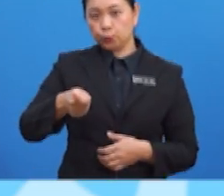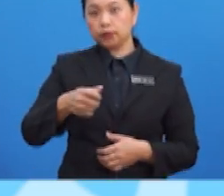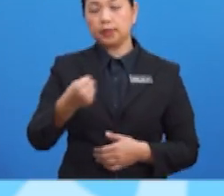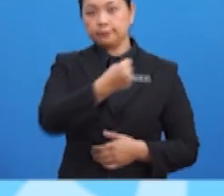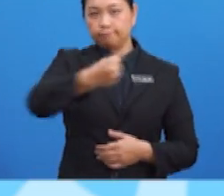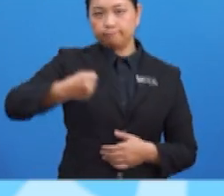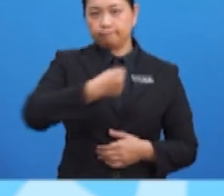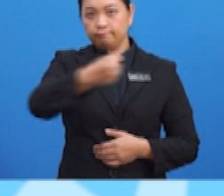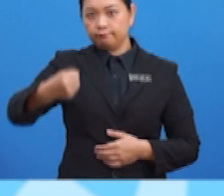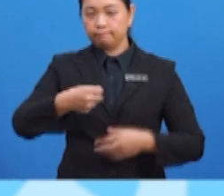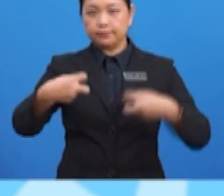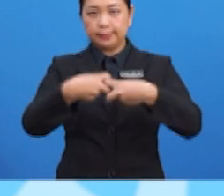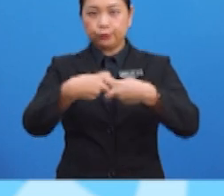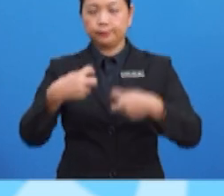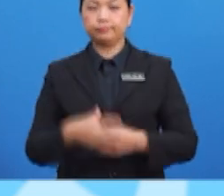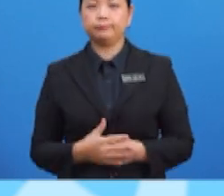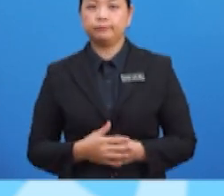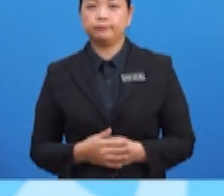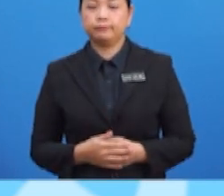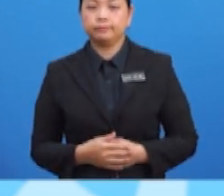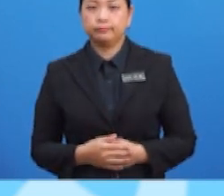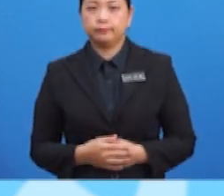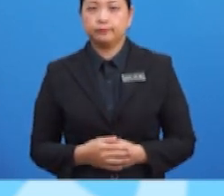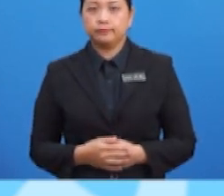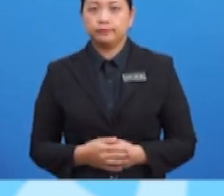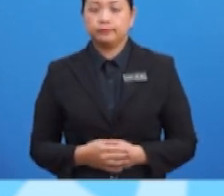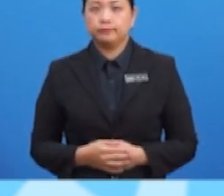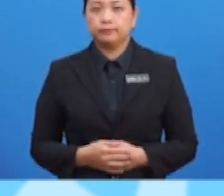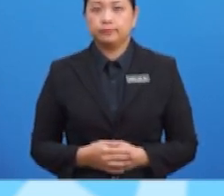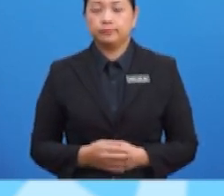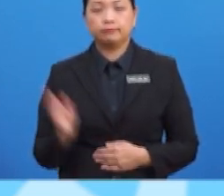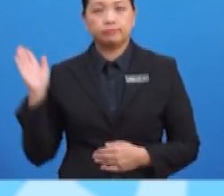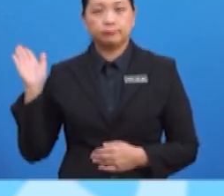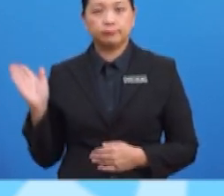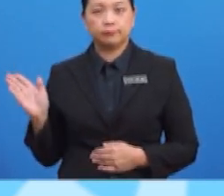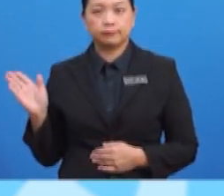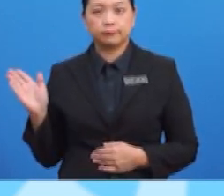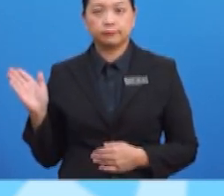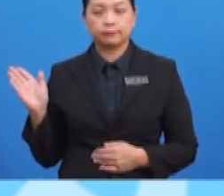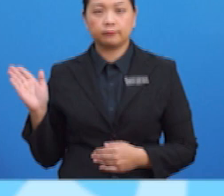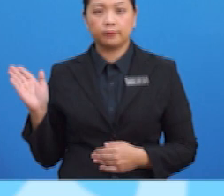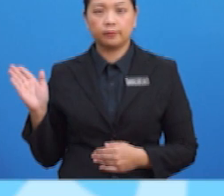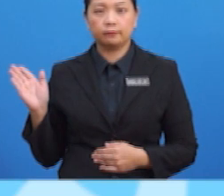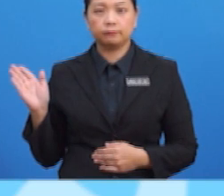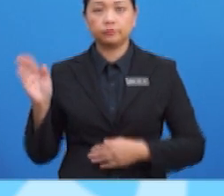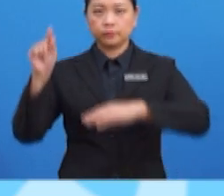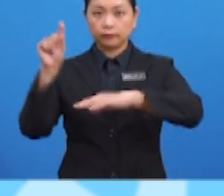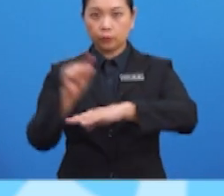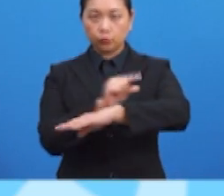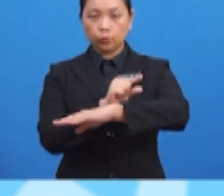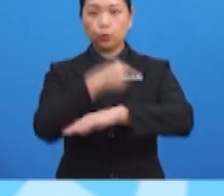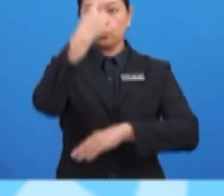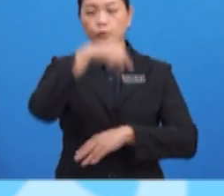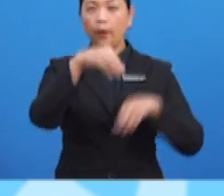pengadun elektrik. Ini adalah gear belitan. Gear belitan